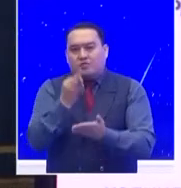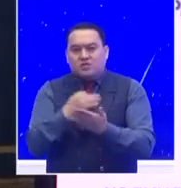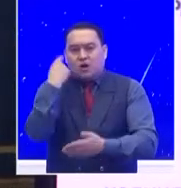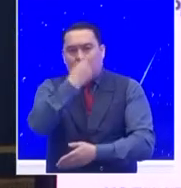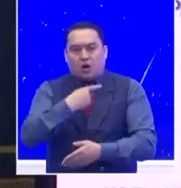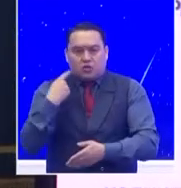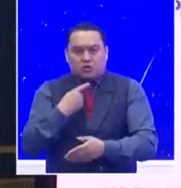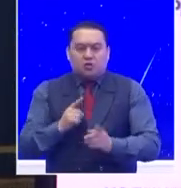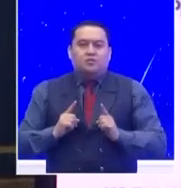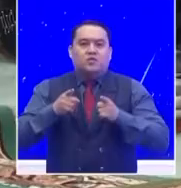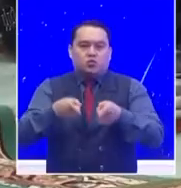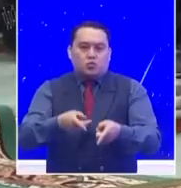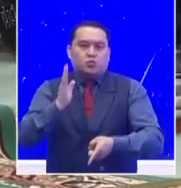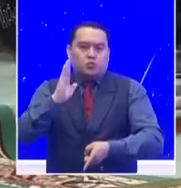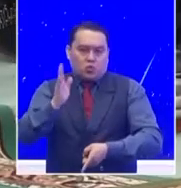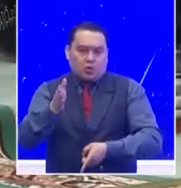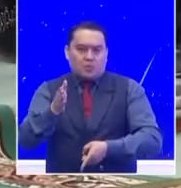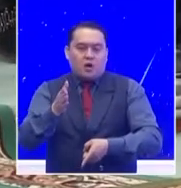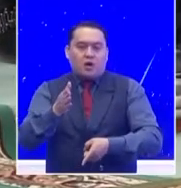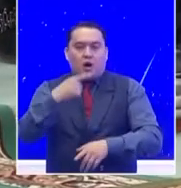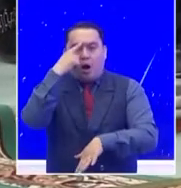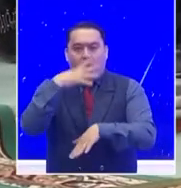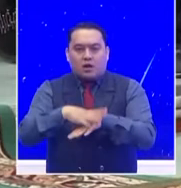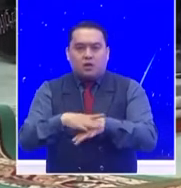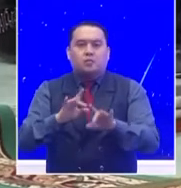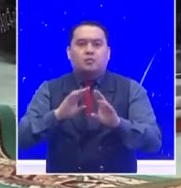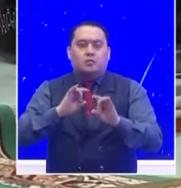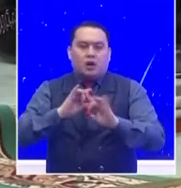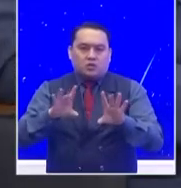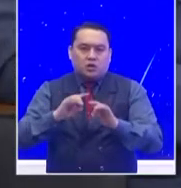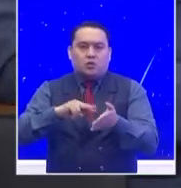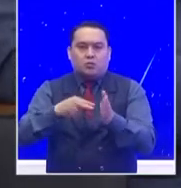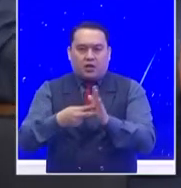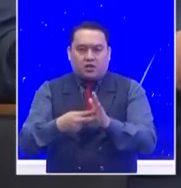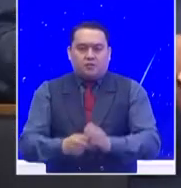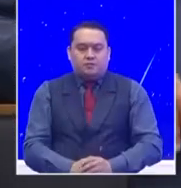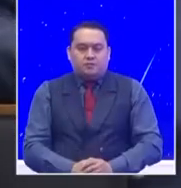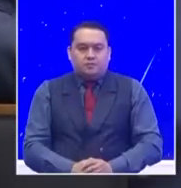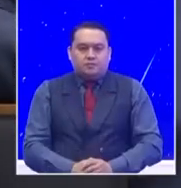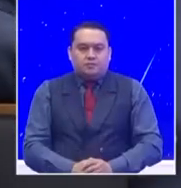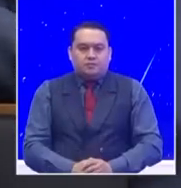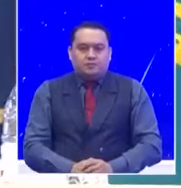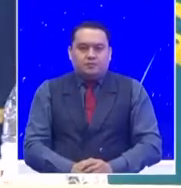лица примутся незамедлительно. Также градоначальник поделился планами на грядущий год.